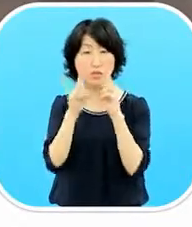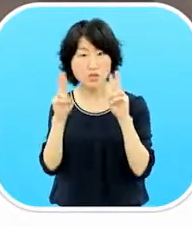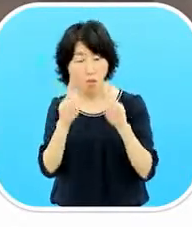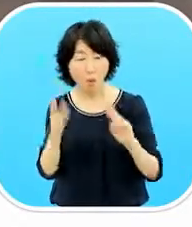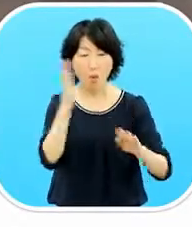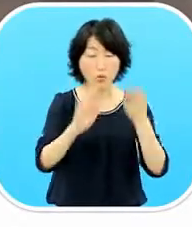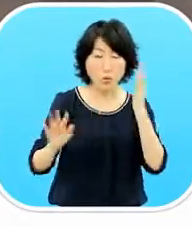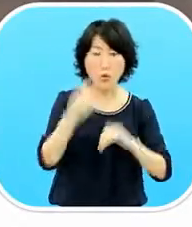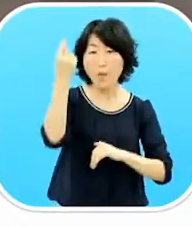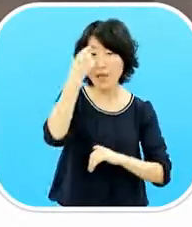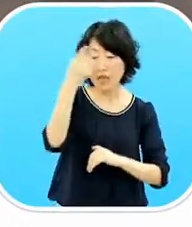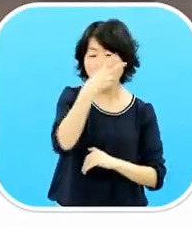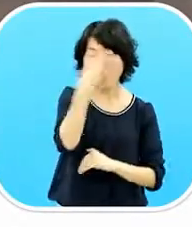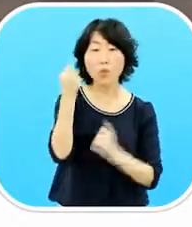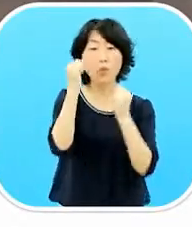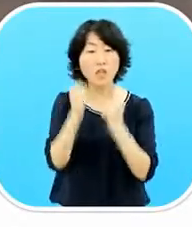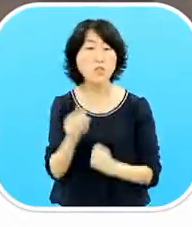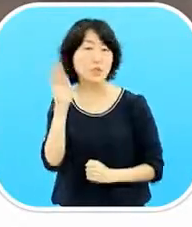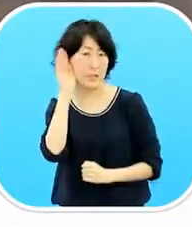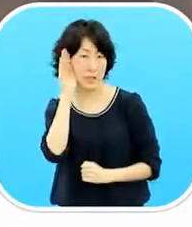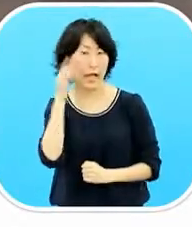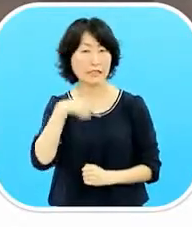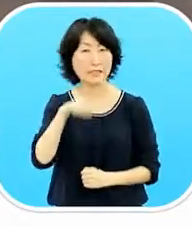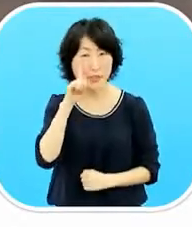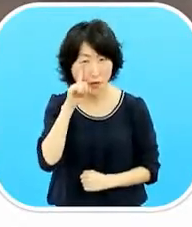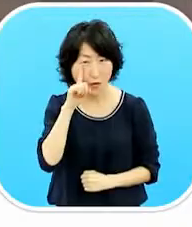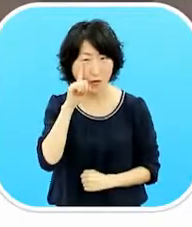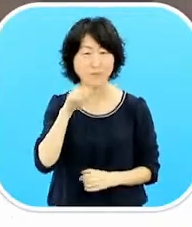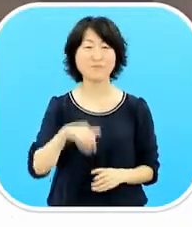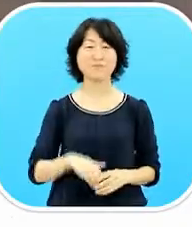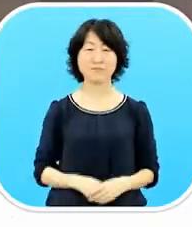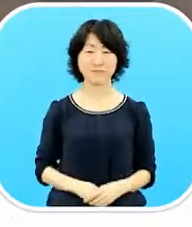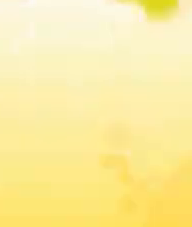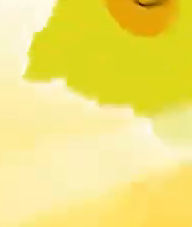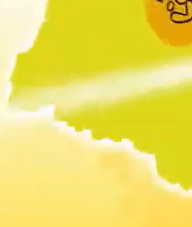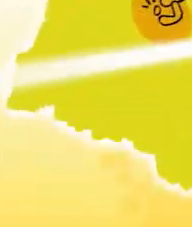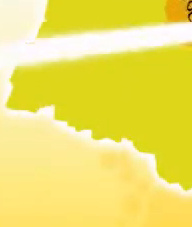がいるということです。早速行ってみましょう。 ダンダンバーン。 そのノリは違う。